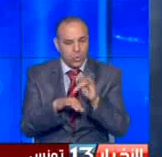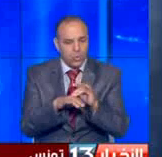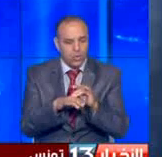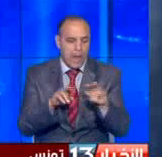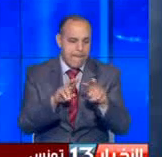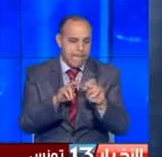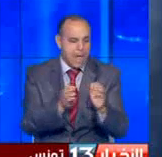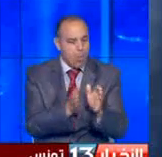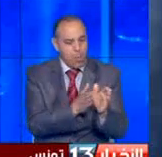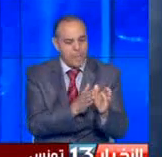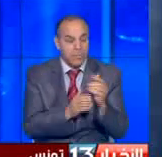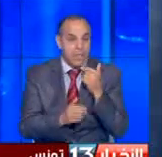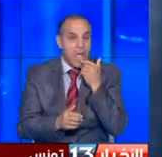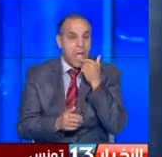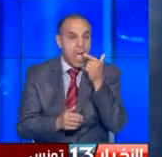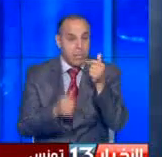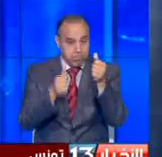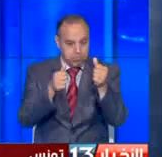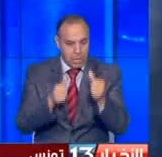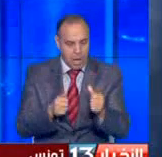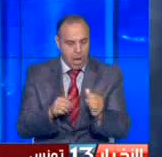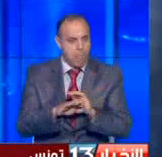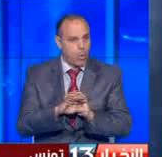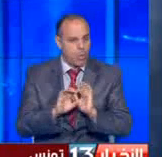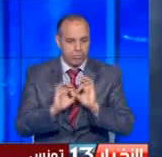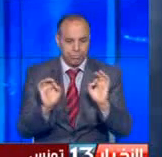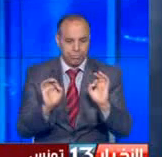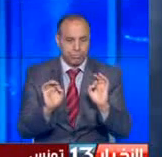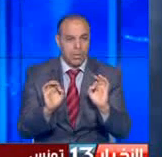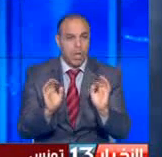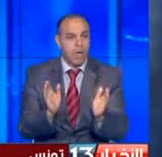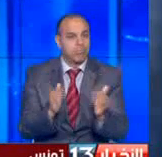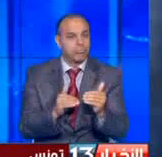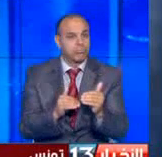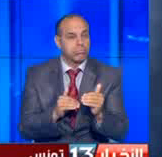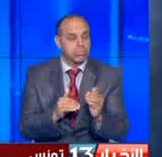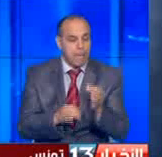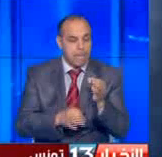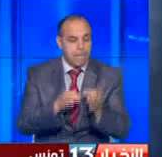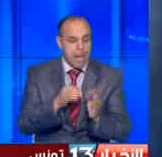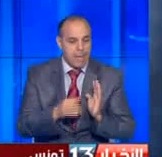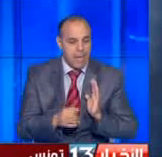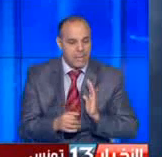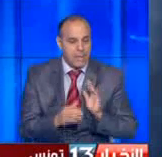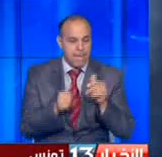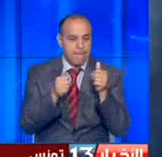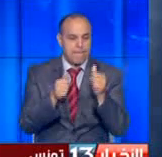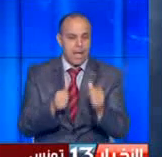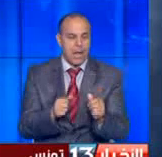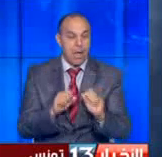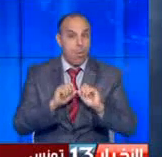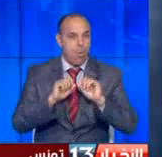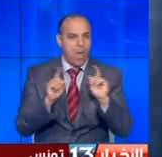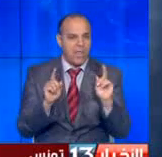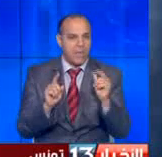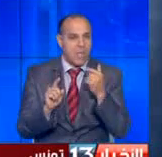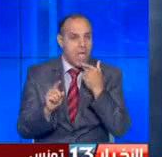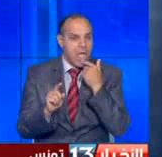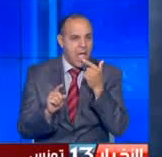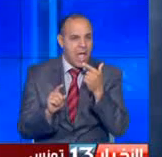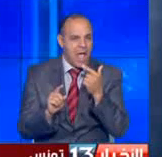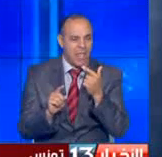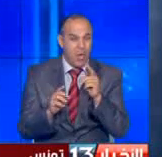الابحاث رغم صدور بلاغا في الغرب اكدت الوكاله العامه للقضاء العسكري في بلاغ توضيحي انها لن